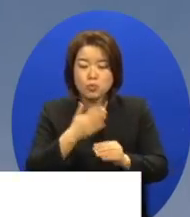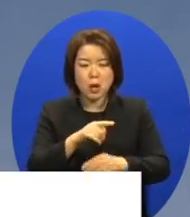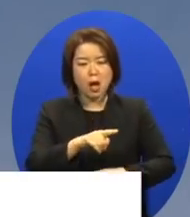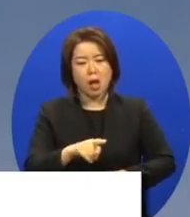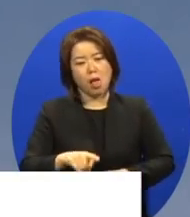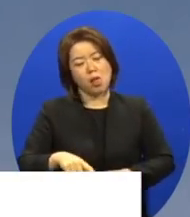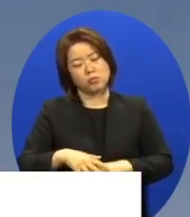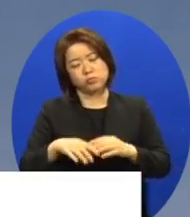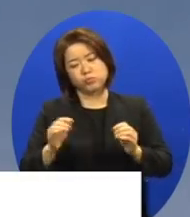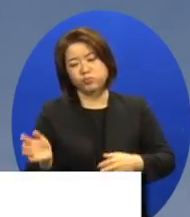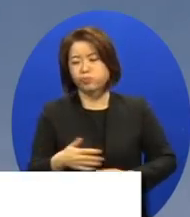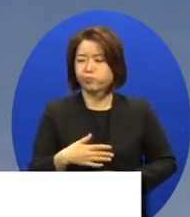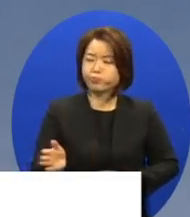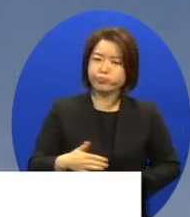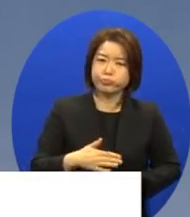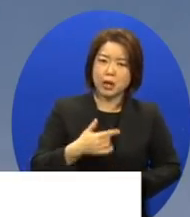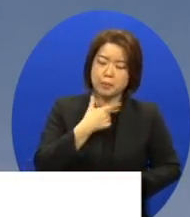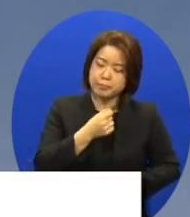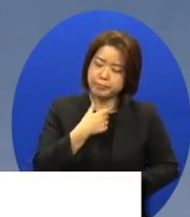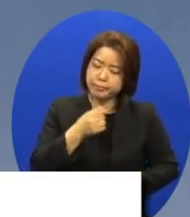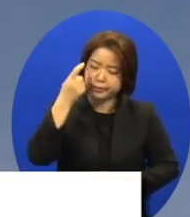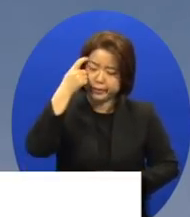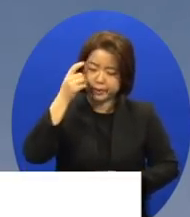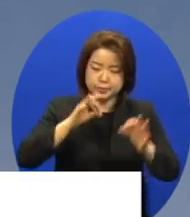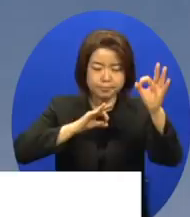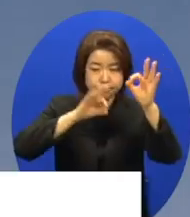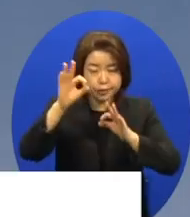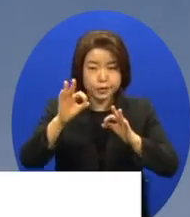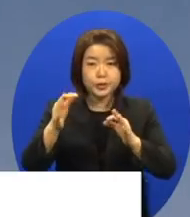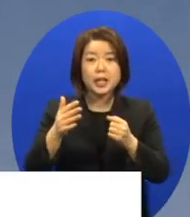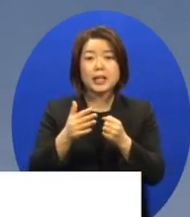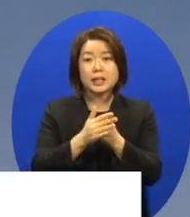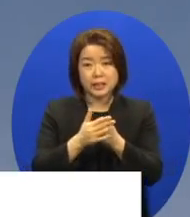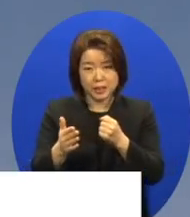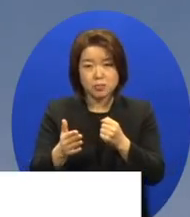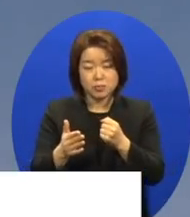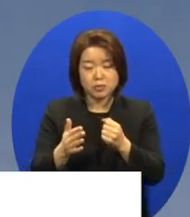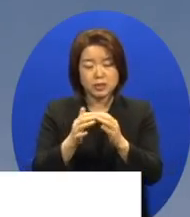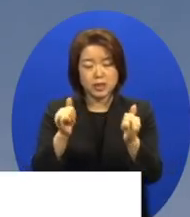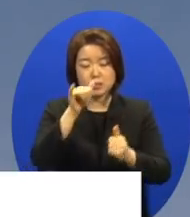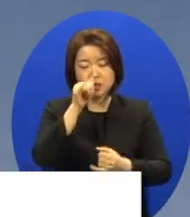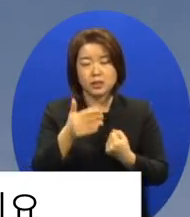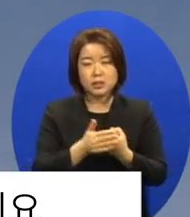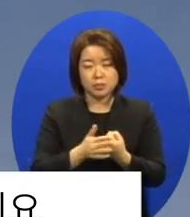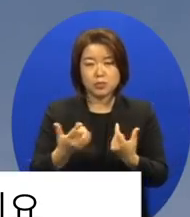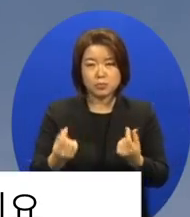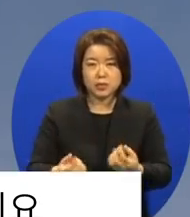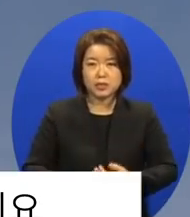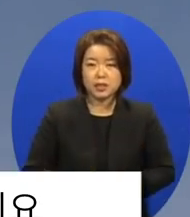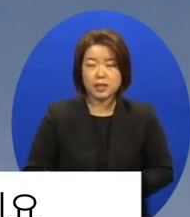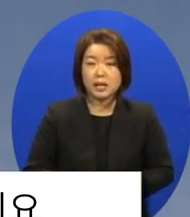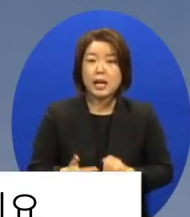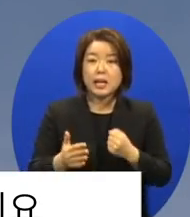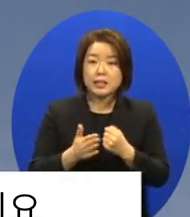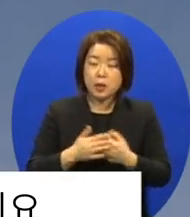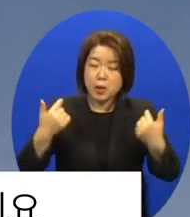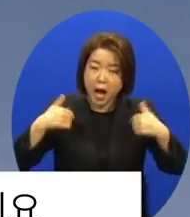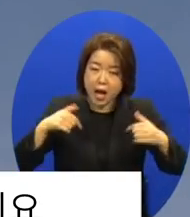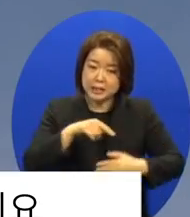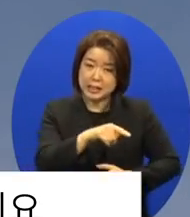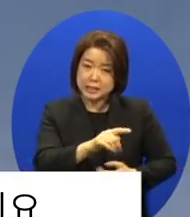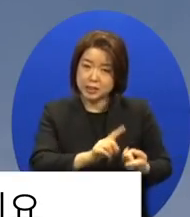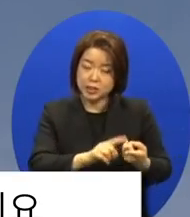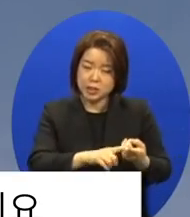또 그로 인해서 실족하게 될 사람이 있다는 겁니다 그러므로 항상 그 점을